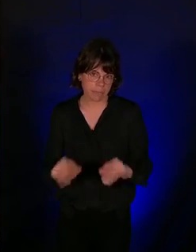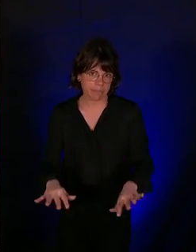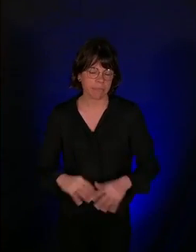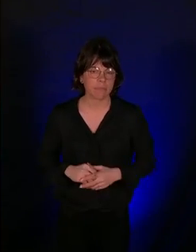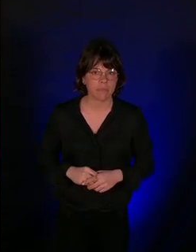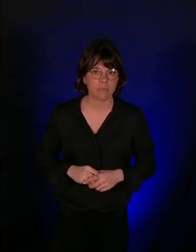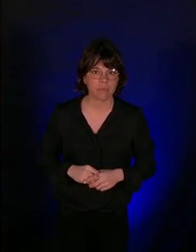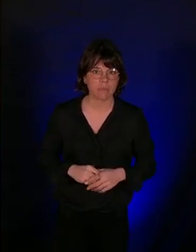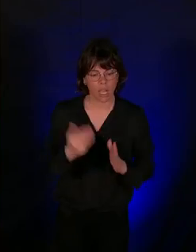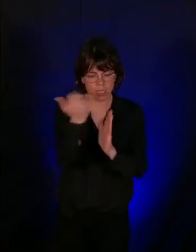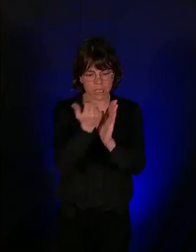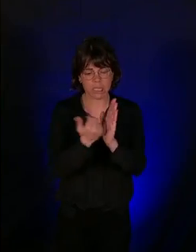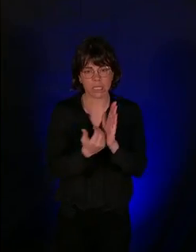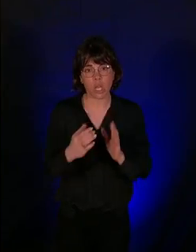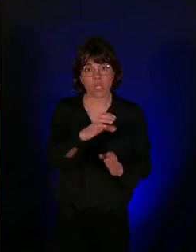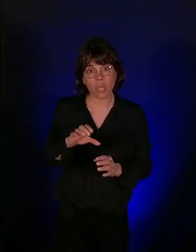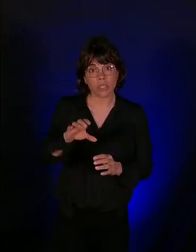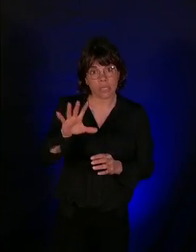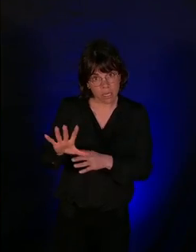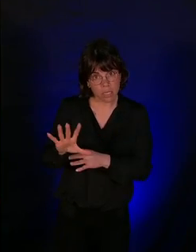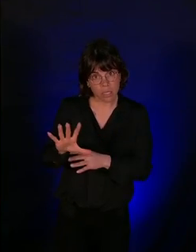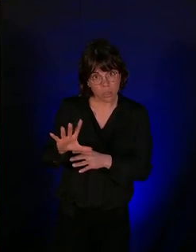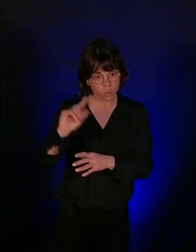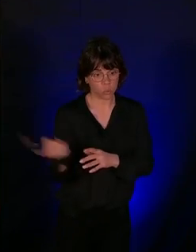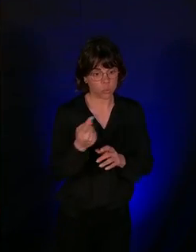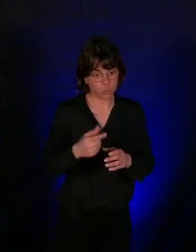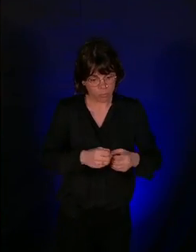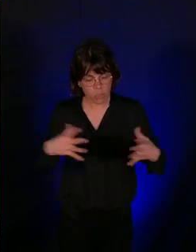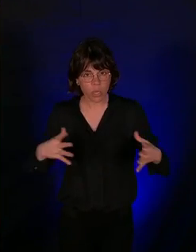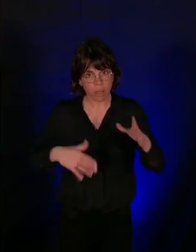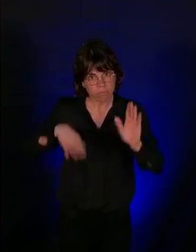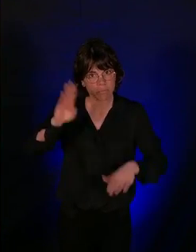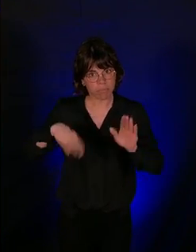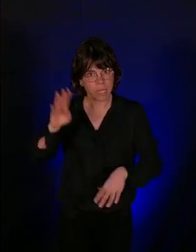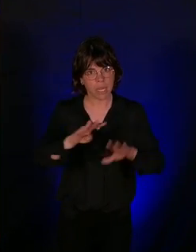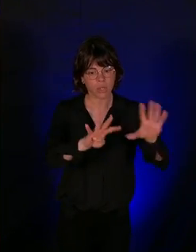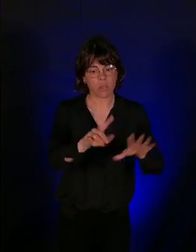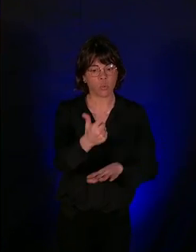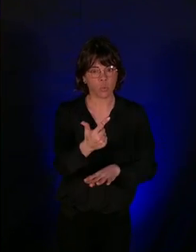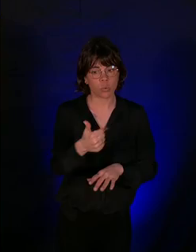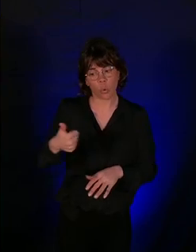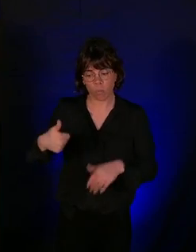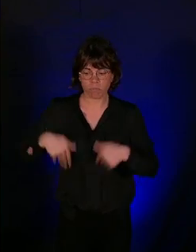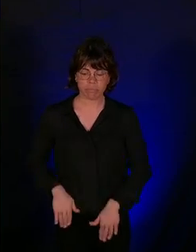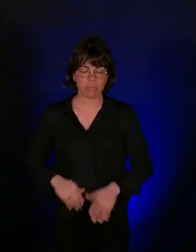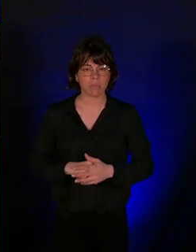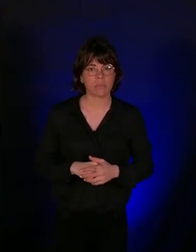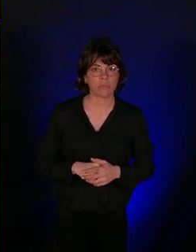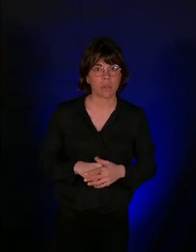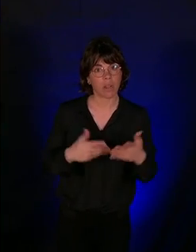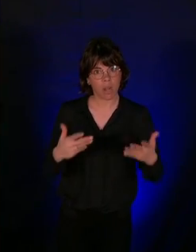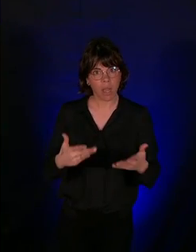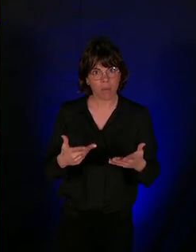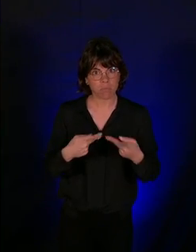instant cette liste de 105 adopté à l'unanimité 92 pour moins une abstention a été publiée dans le peuple du